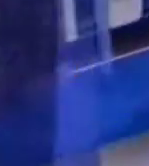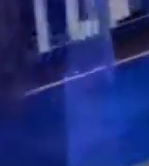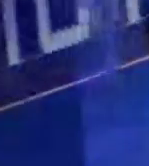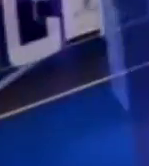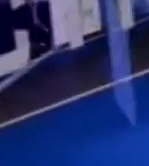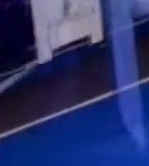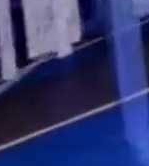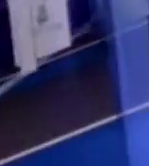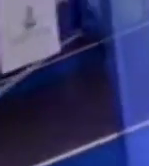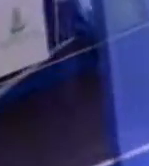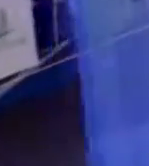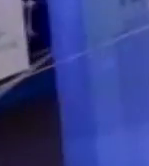Дякую за